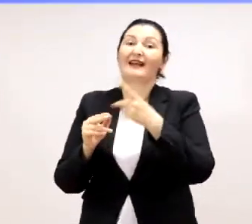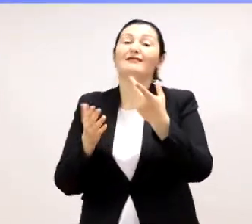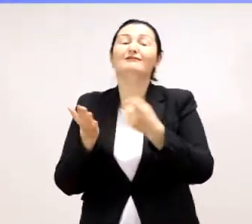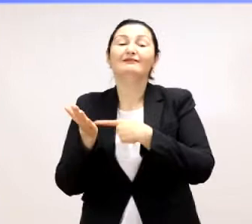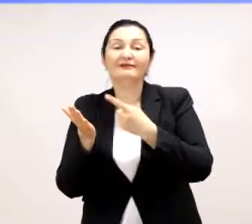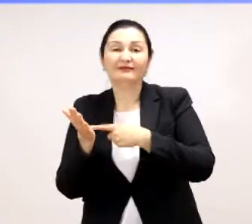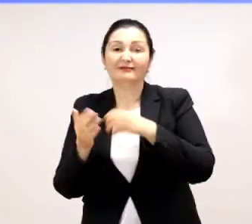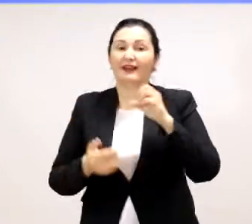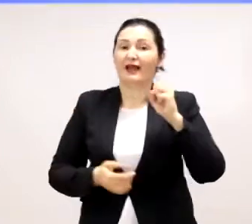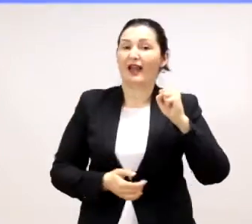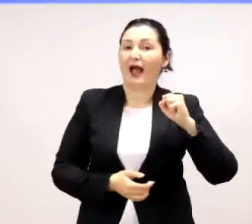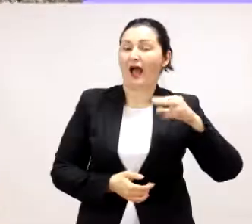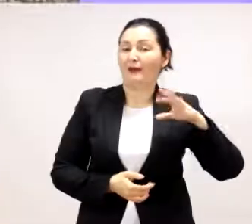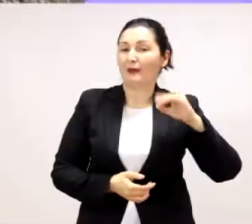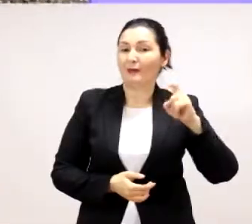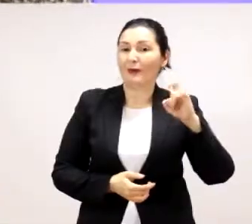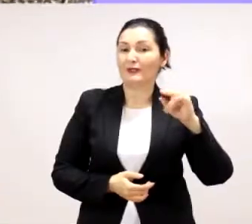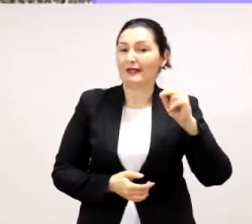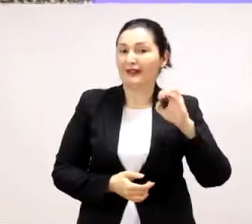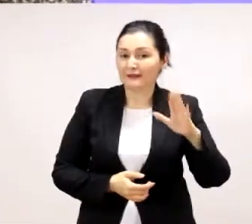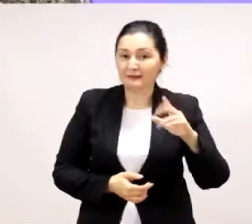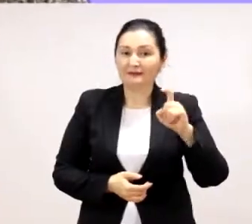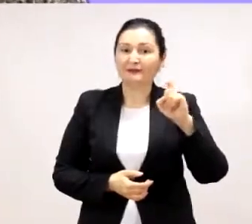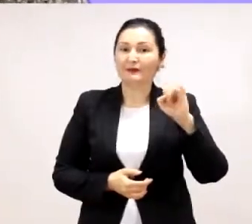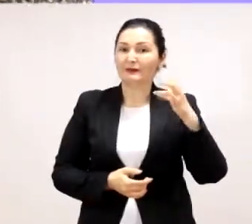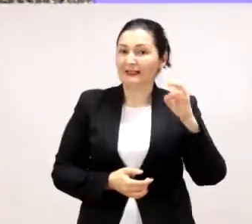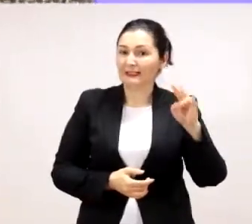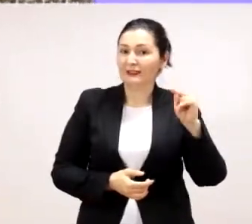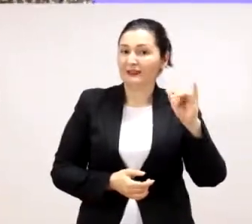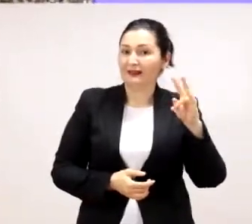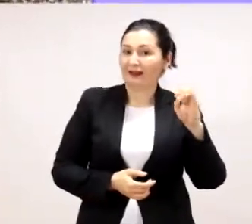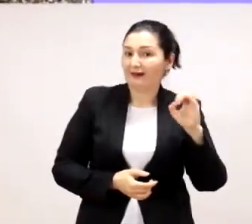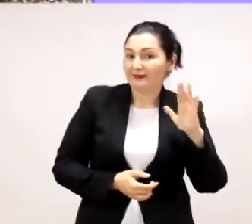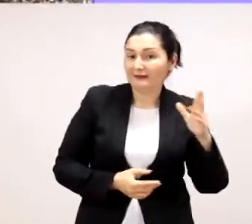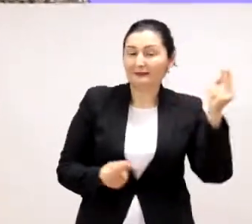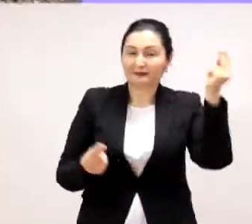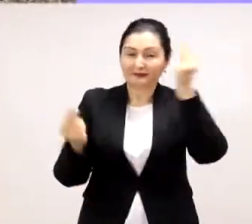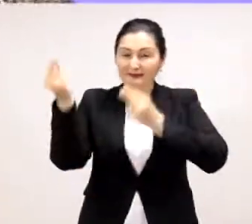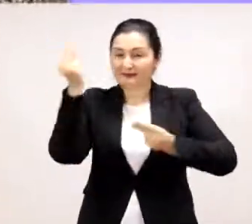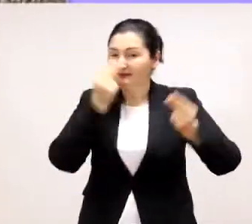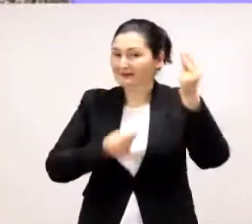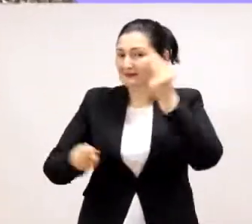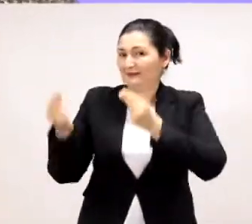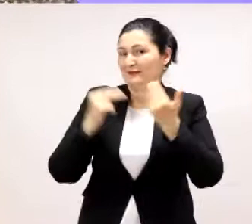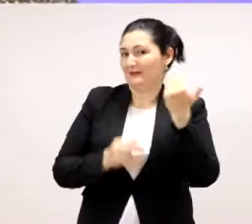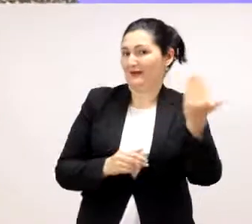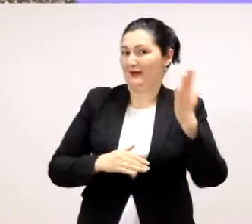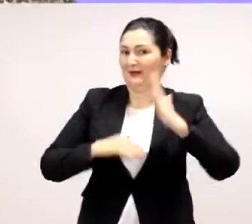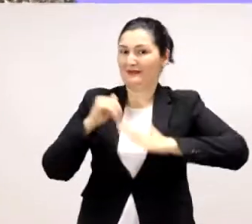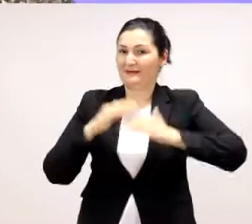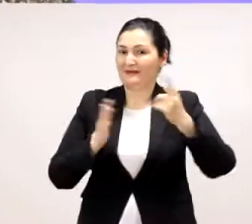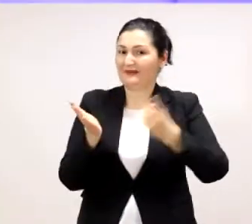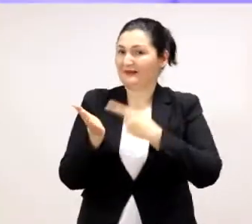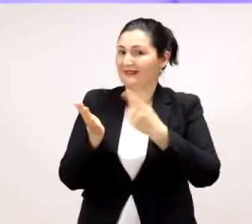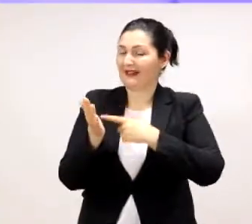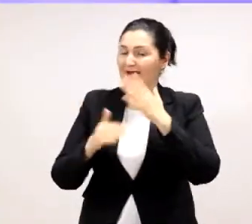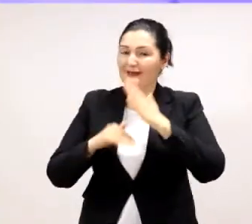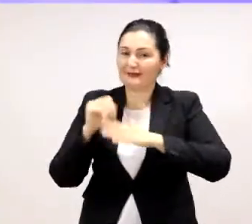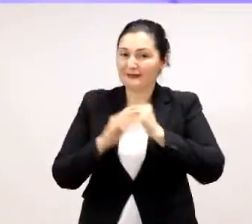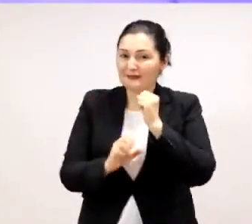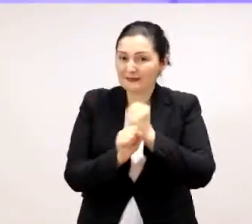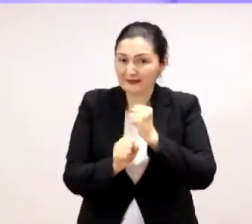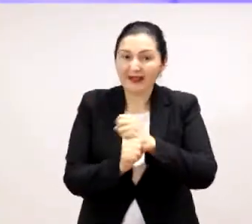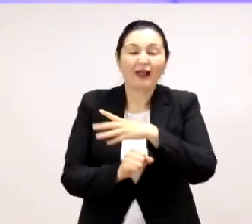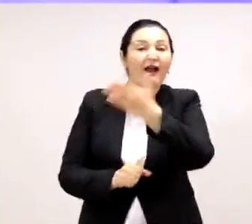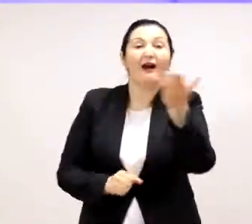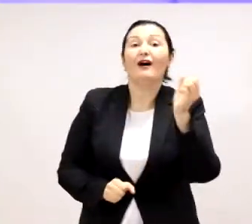اتو میرخوجه نوشته است و حسین چلایف رسمای زیبای آن را کشیده است. شما هم با